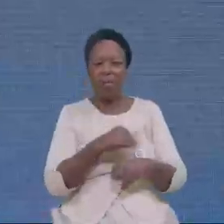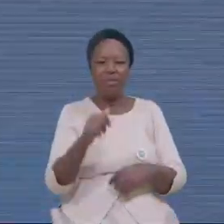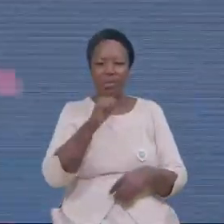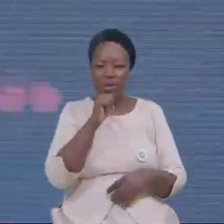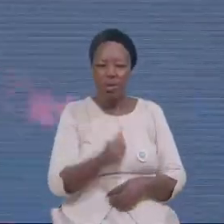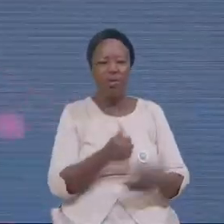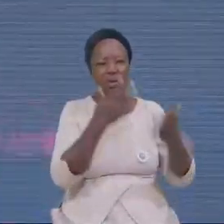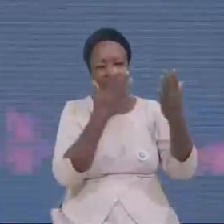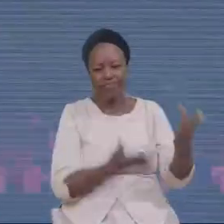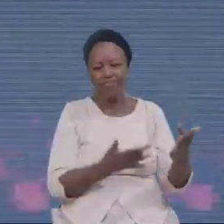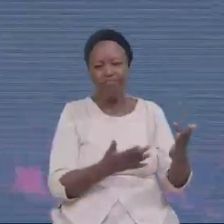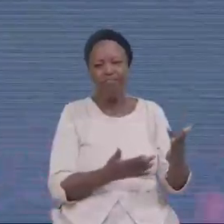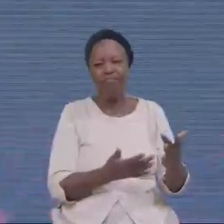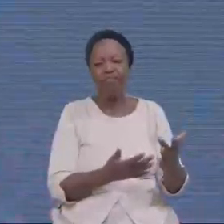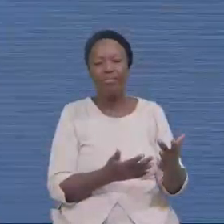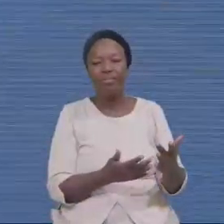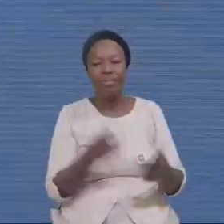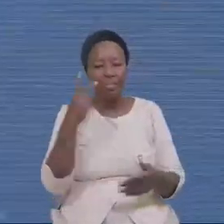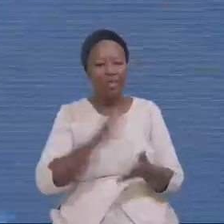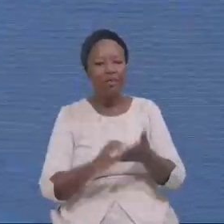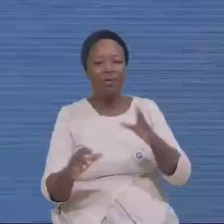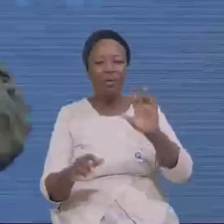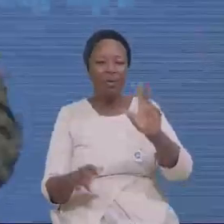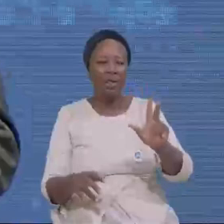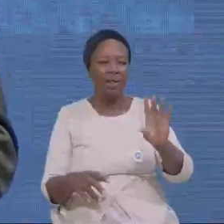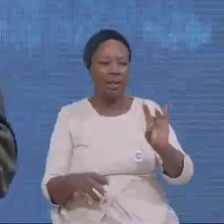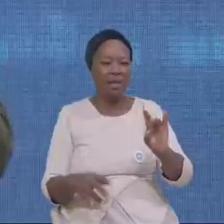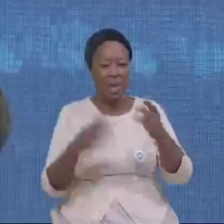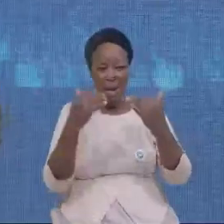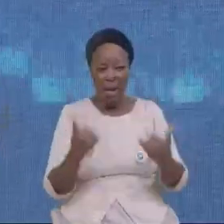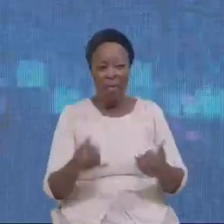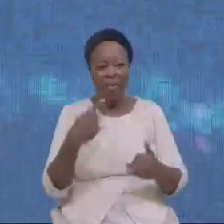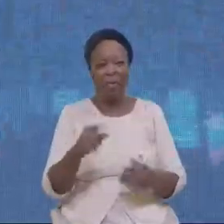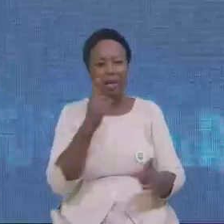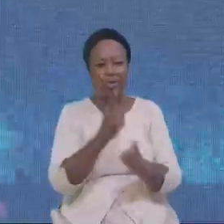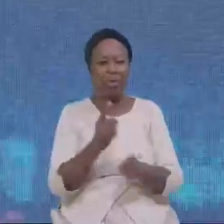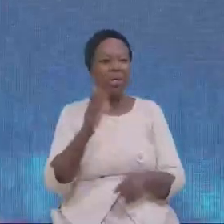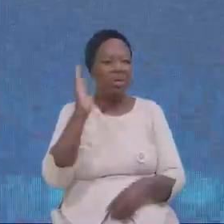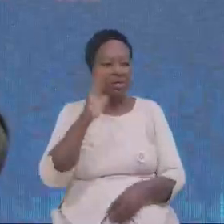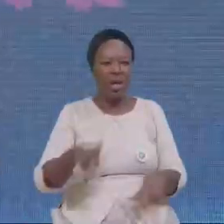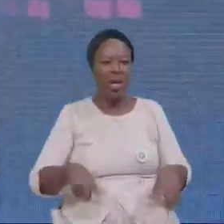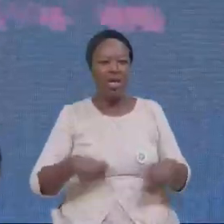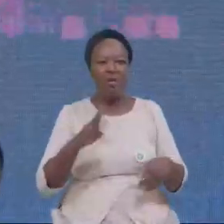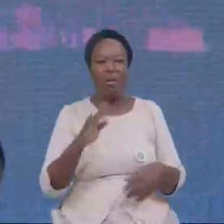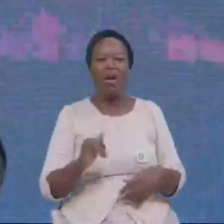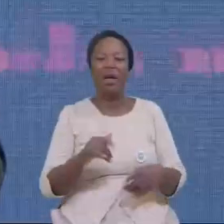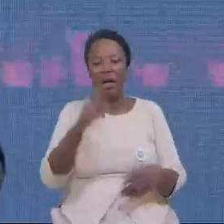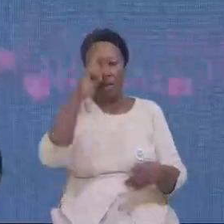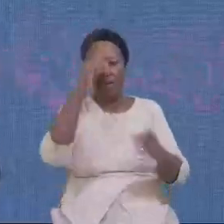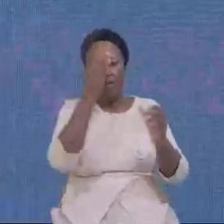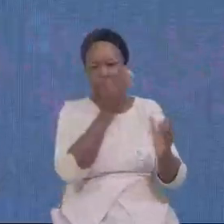pas. Verset 38, verset 38. Et mon juste vivra par la foi.